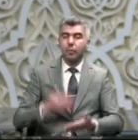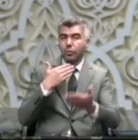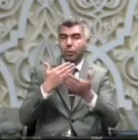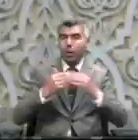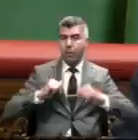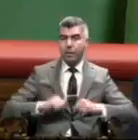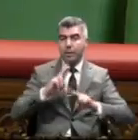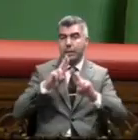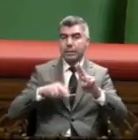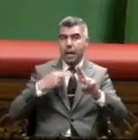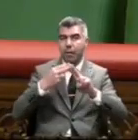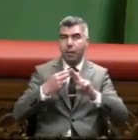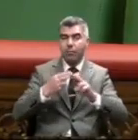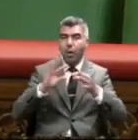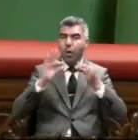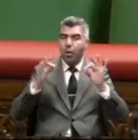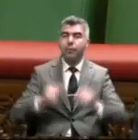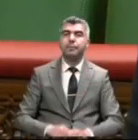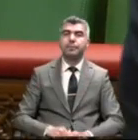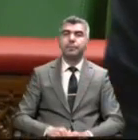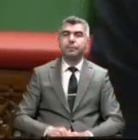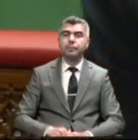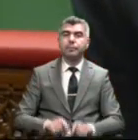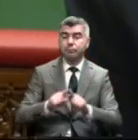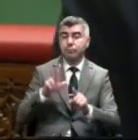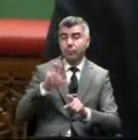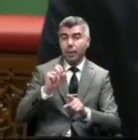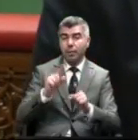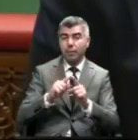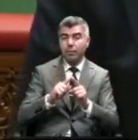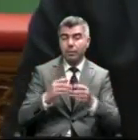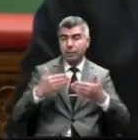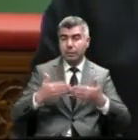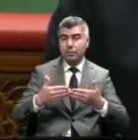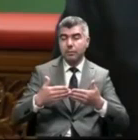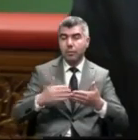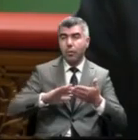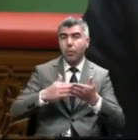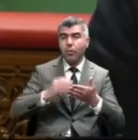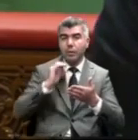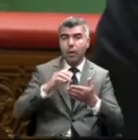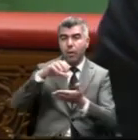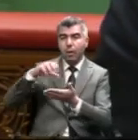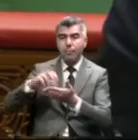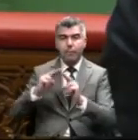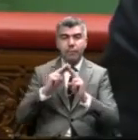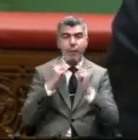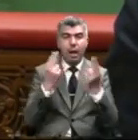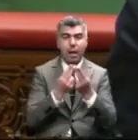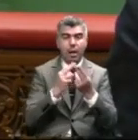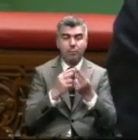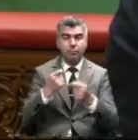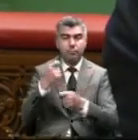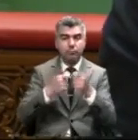الوزير على جوابكم الغني بالمعطيات لا يخفى على احد الوضع الاقتصادي العام الذي تعيشه غالب الدول العالم حيث